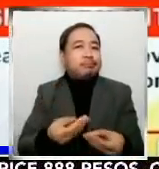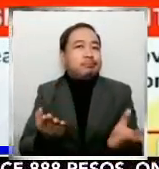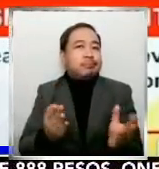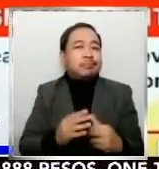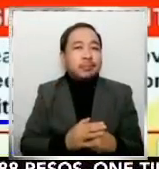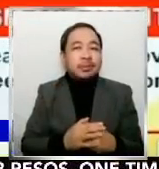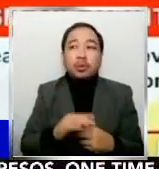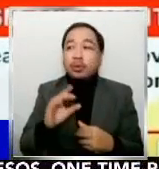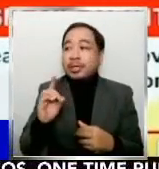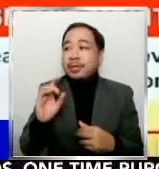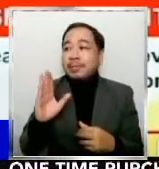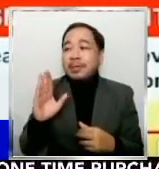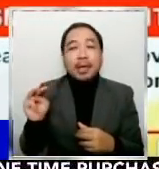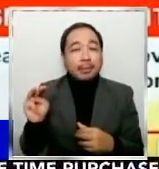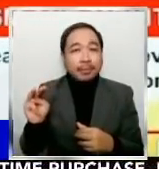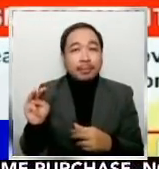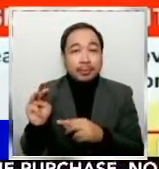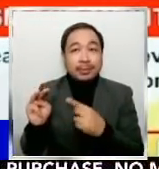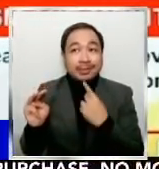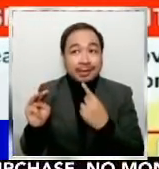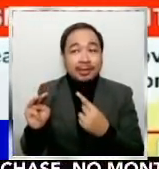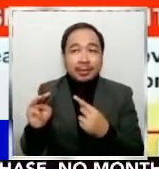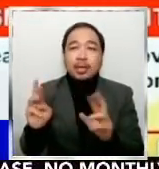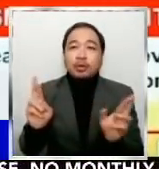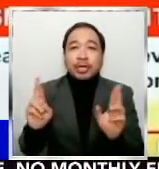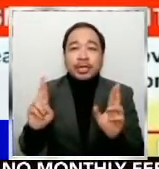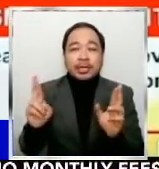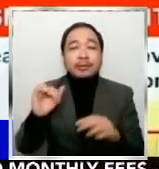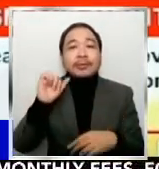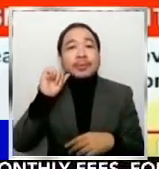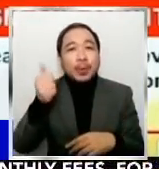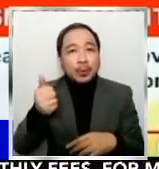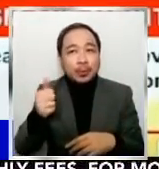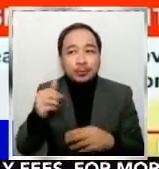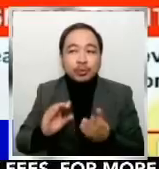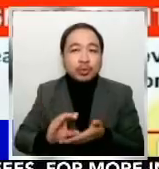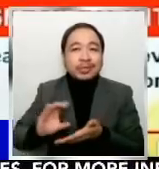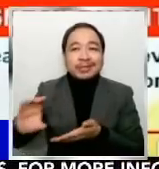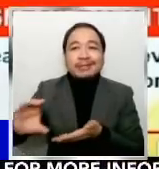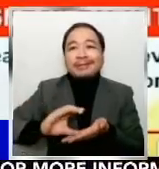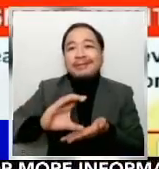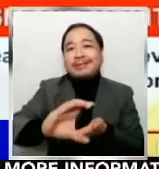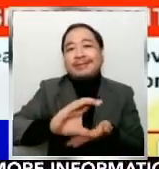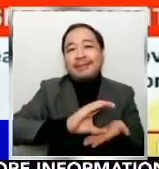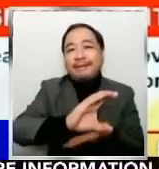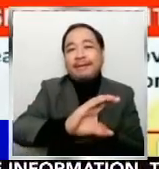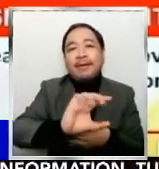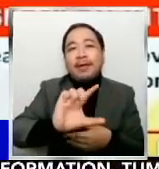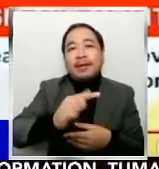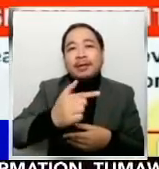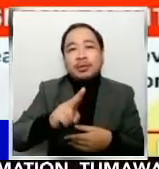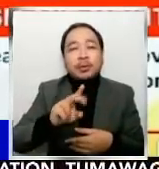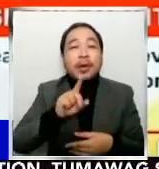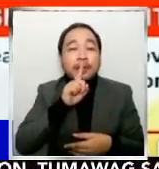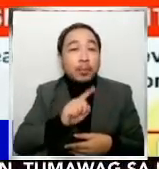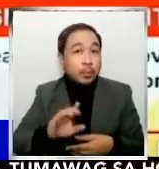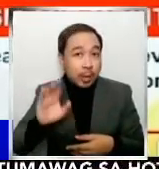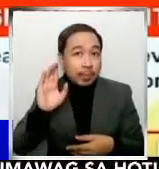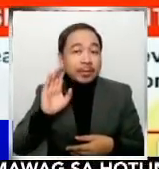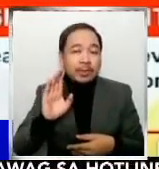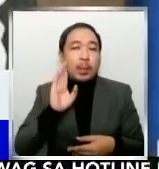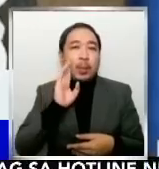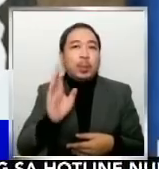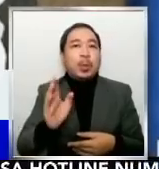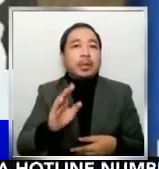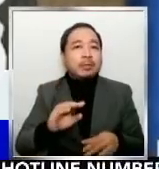ay marirelease bukas sa ating mga LGUs. At sisiguradin po namin, Mr. President, na ito ay makakarating sa ating mga